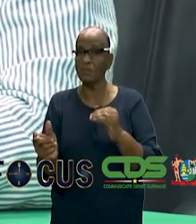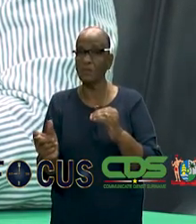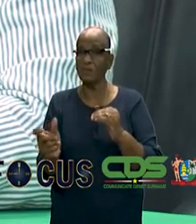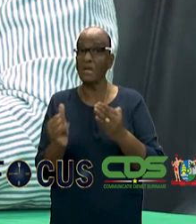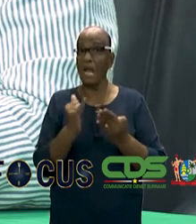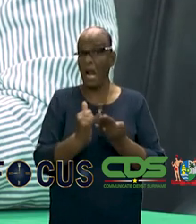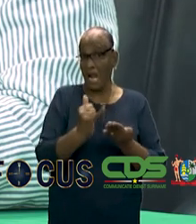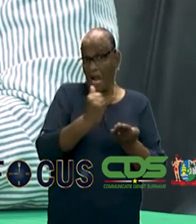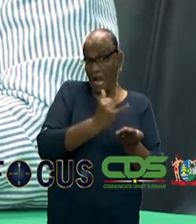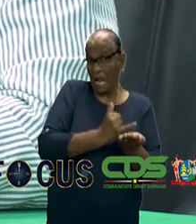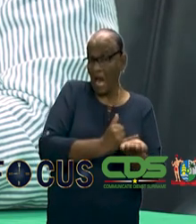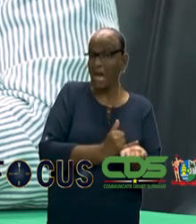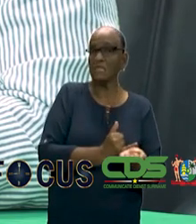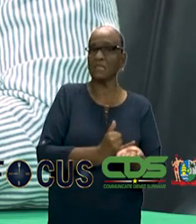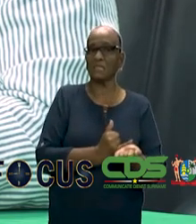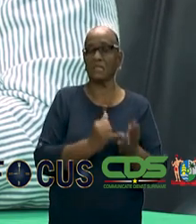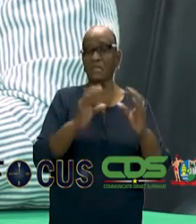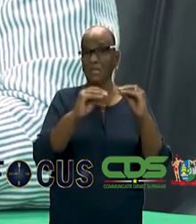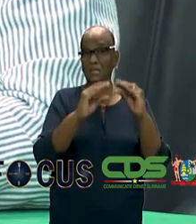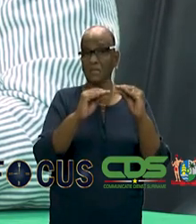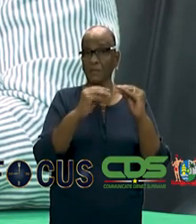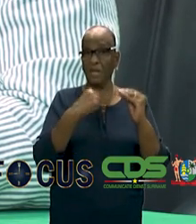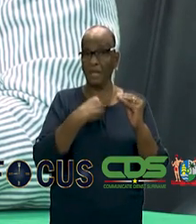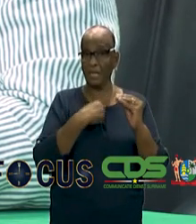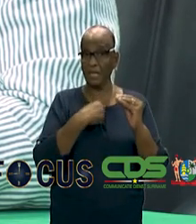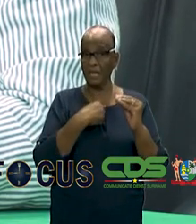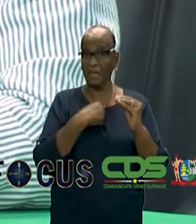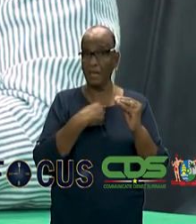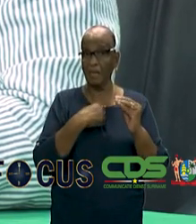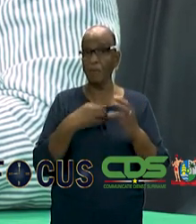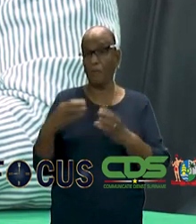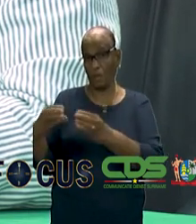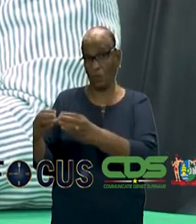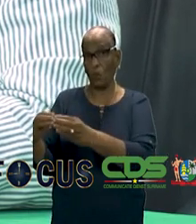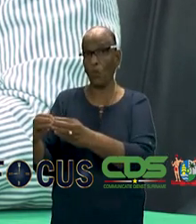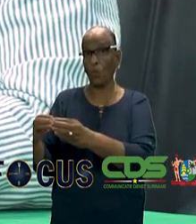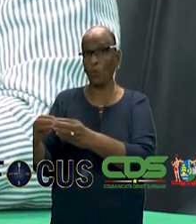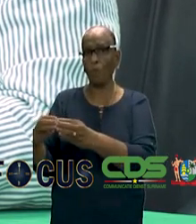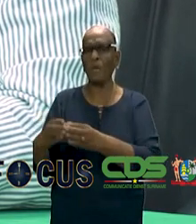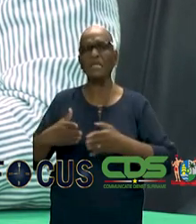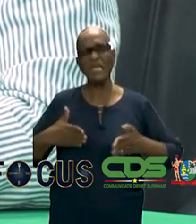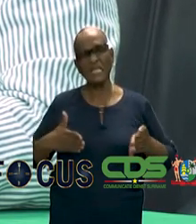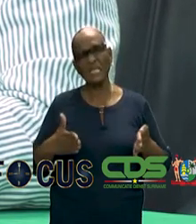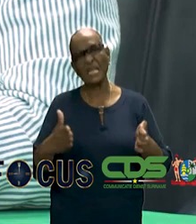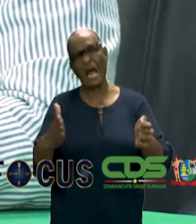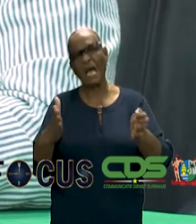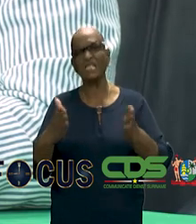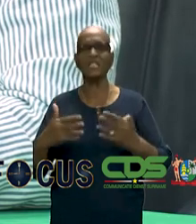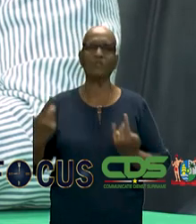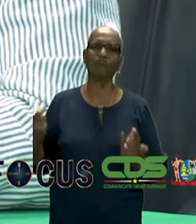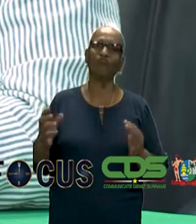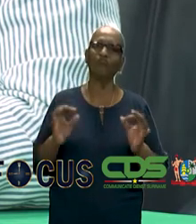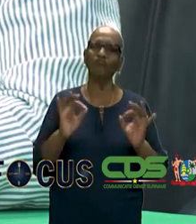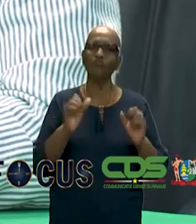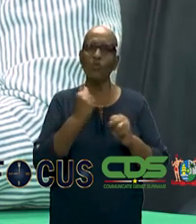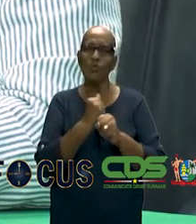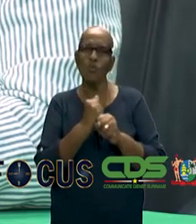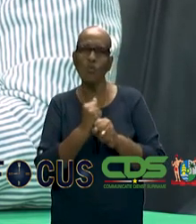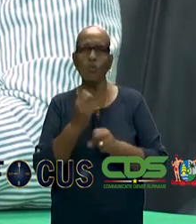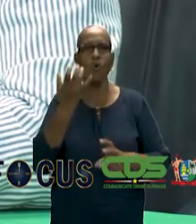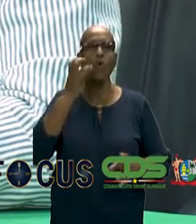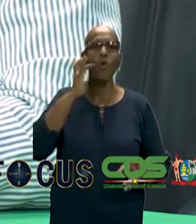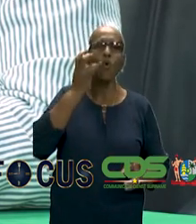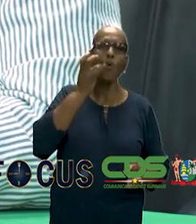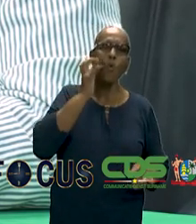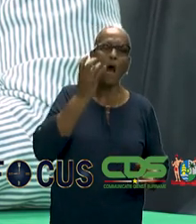laatste gesprek heb ik gehad met de staf van het ministerie van Infrastructuur en Waterbeheer.